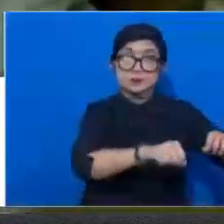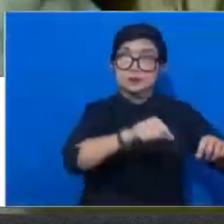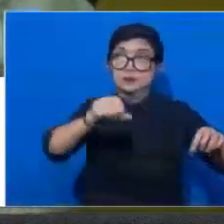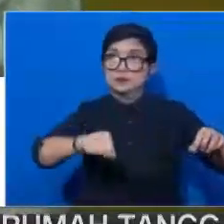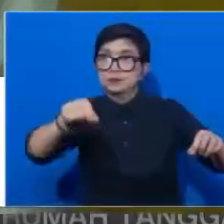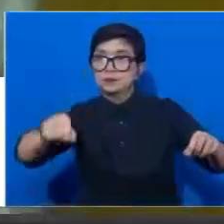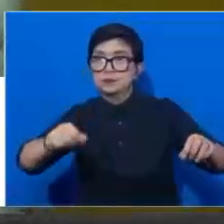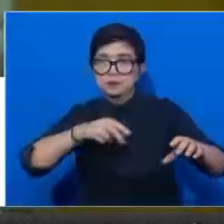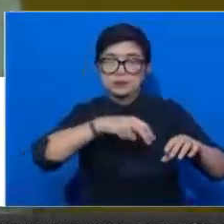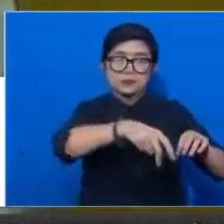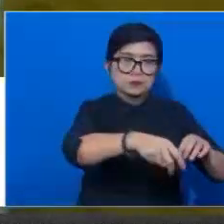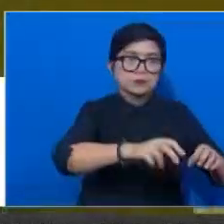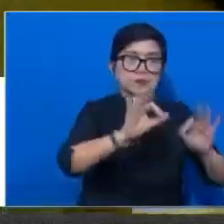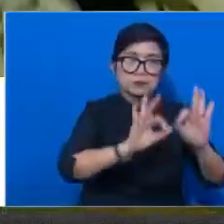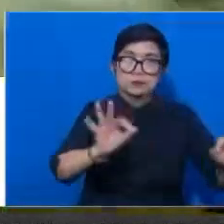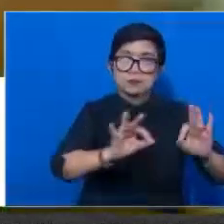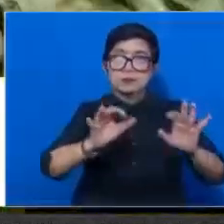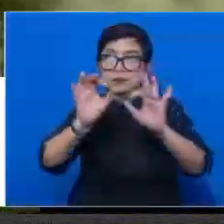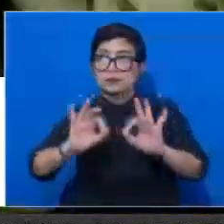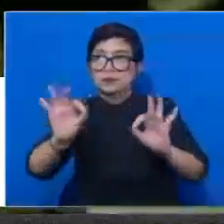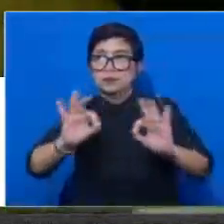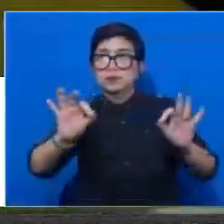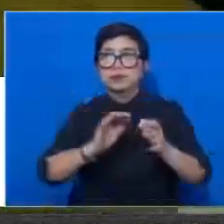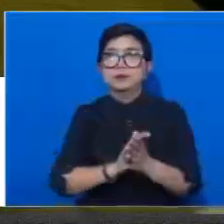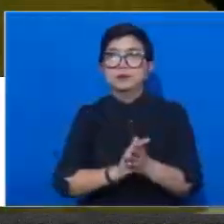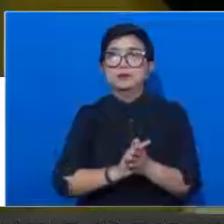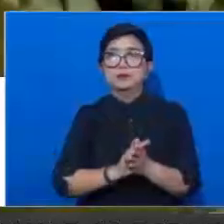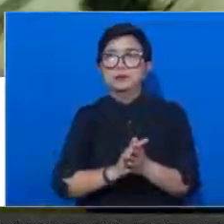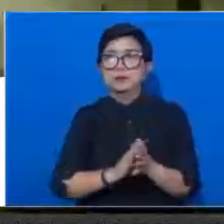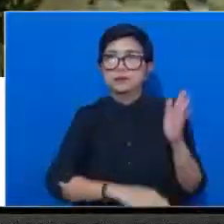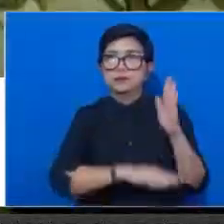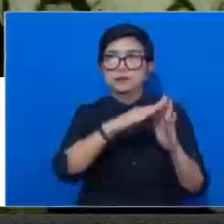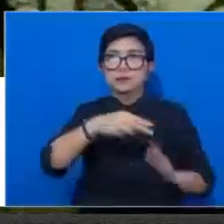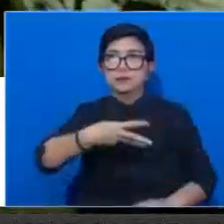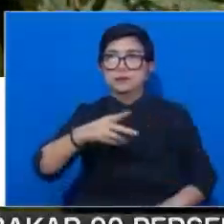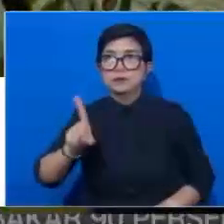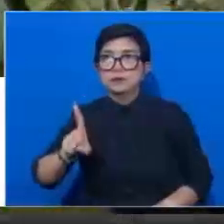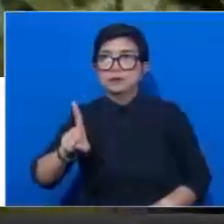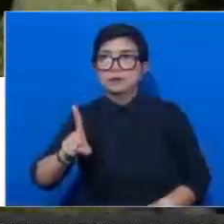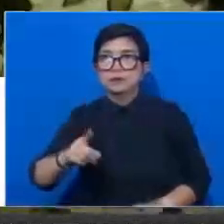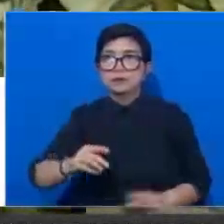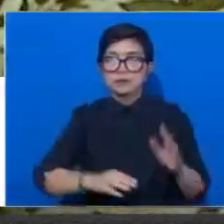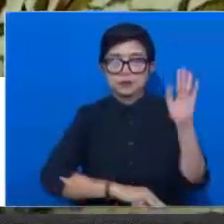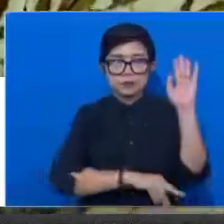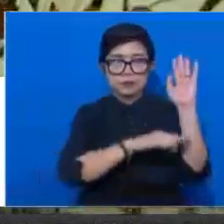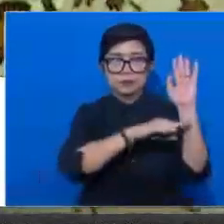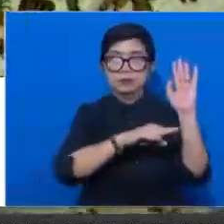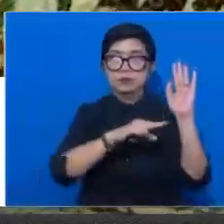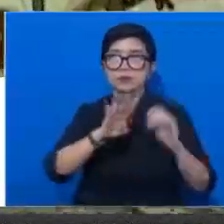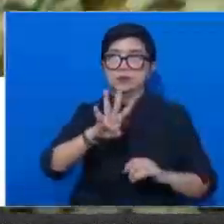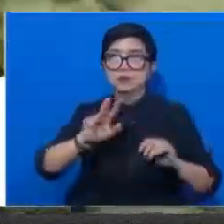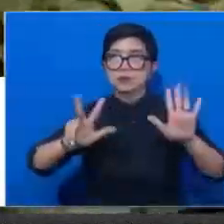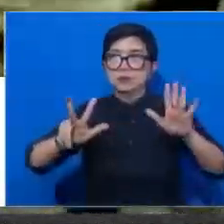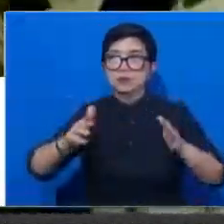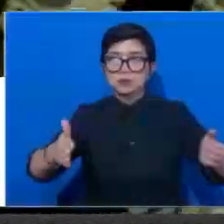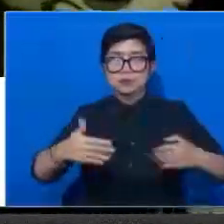calon haji. Kali ini, Asi membersihkan gedung E1 yang berada di zona 4. Gedung 2 lantai dengan 48 kamar ini